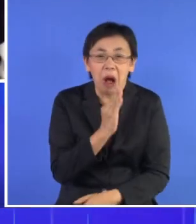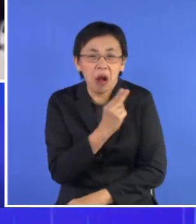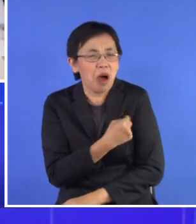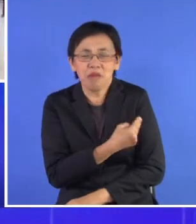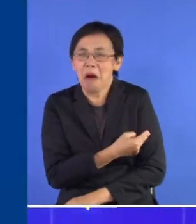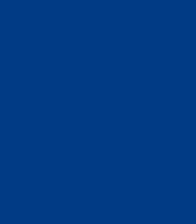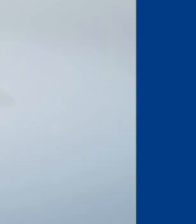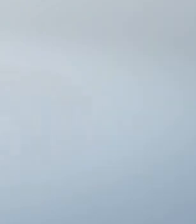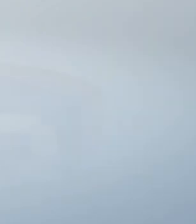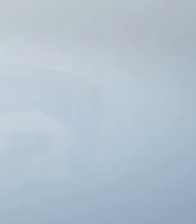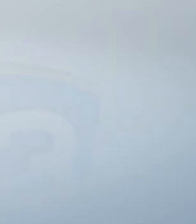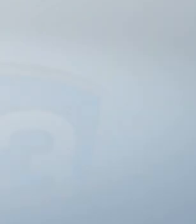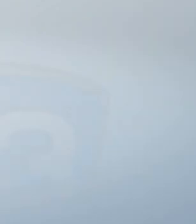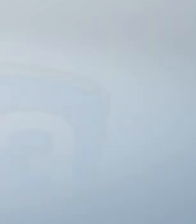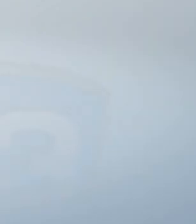ๆ